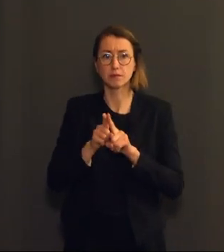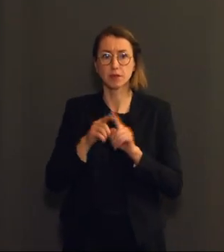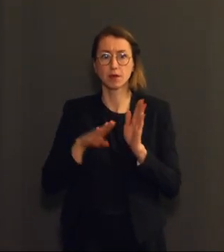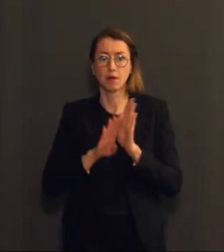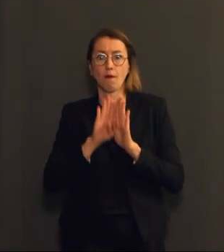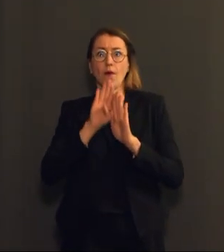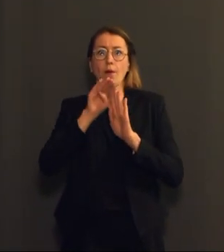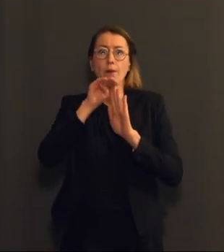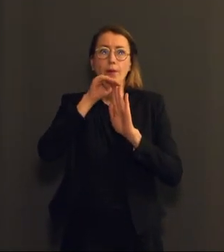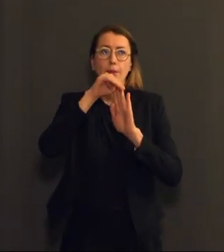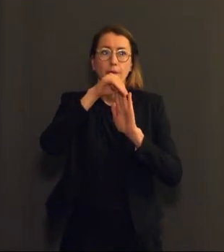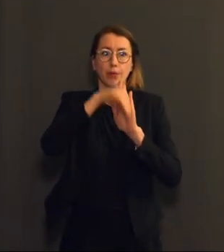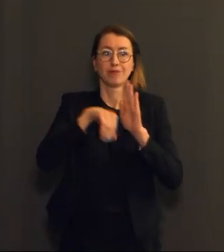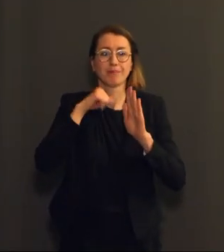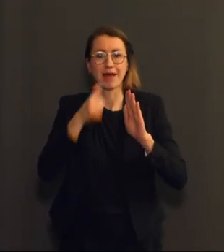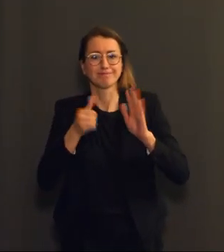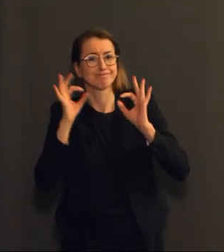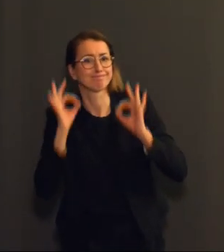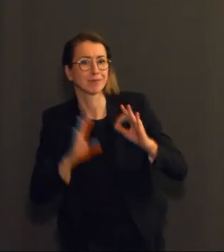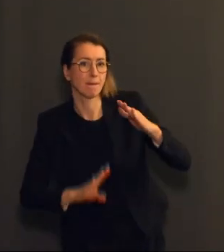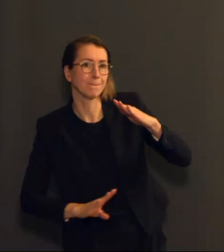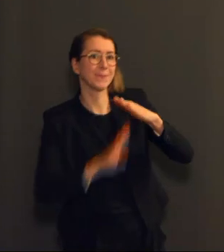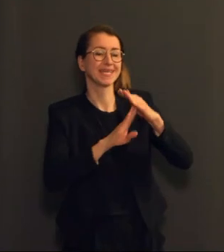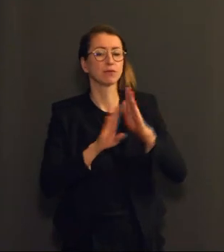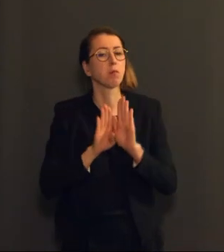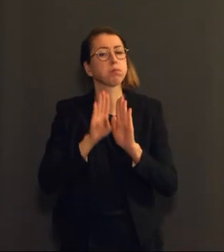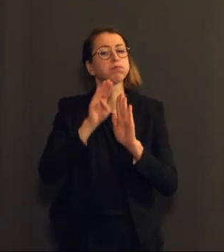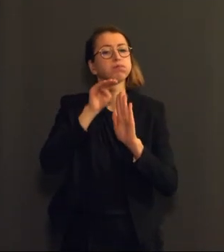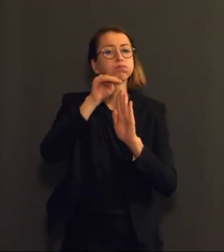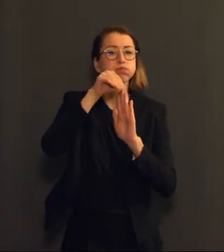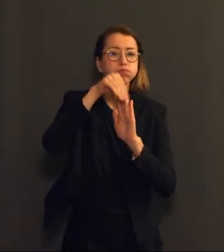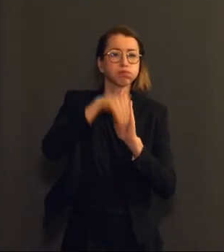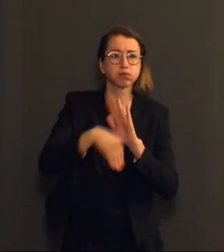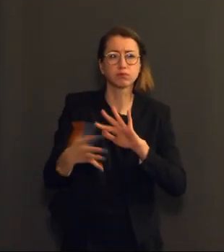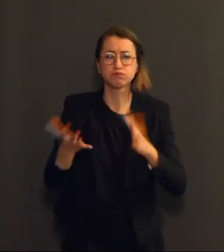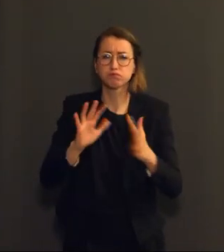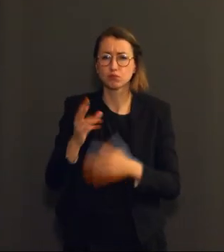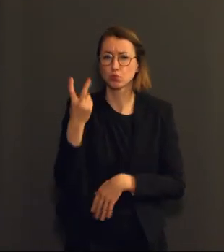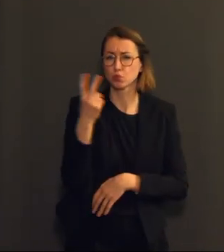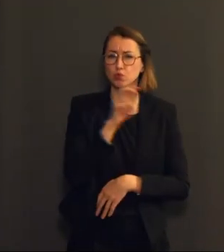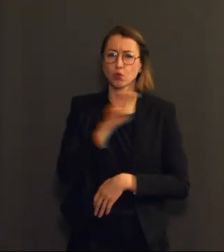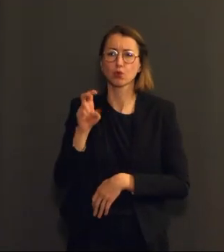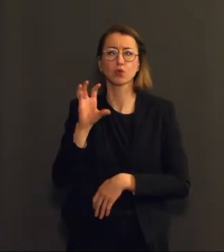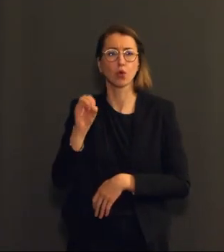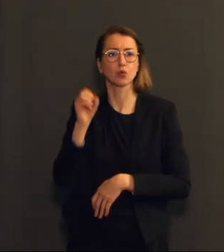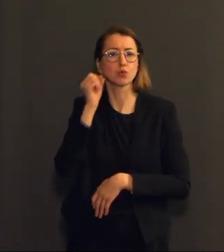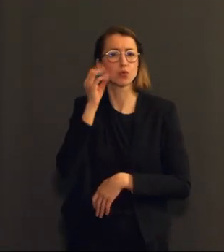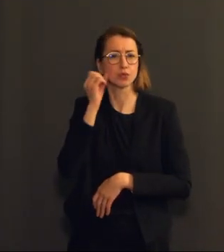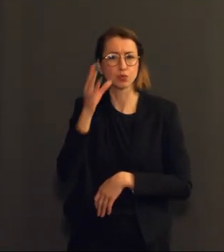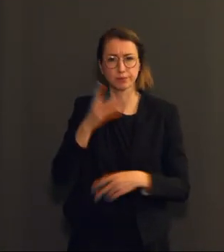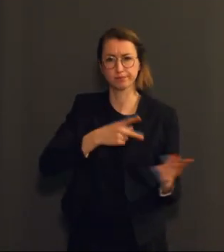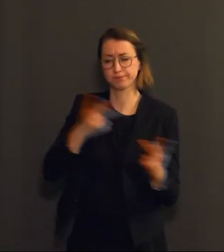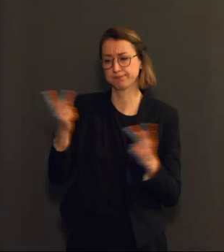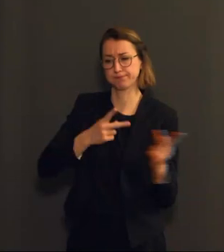dire. Nous avons eu en moyenne 233 nouvelles hospitalisations par jour la semaine passée. C'est 8% de moins que la